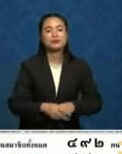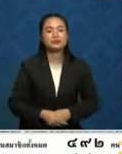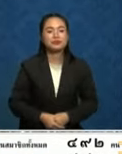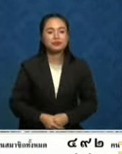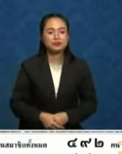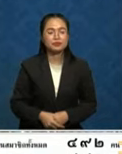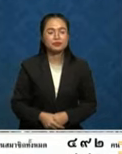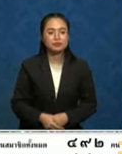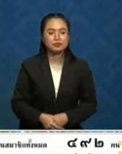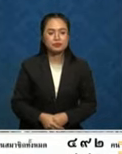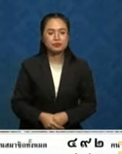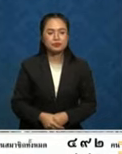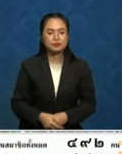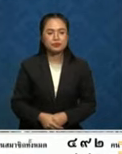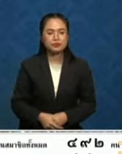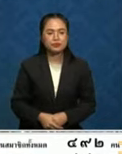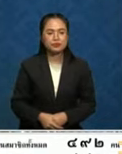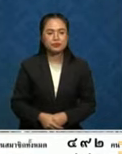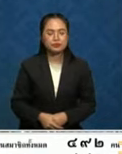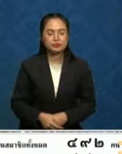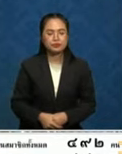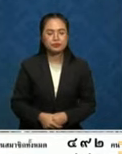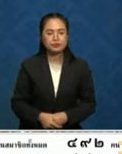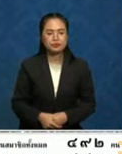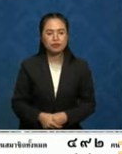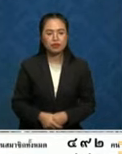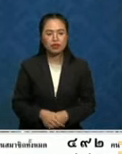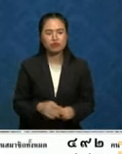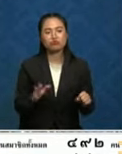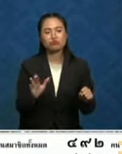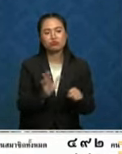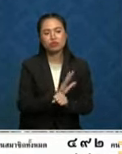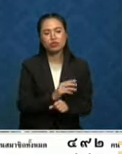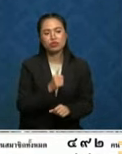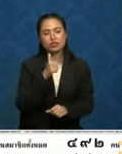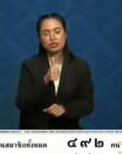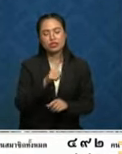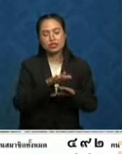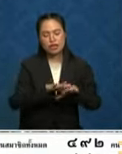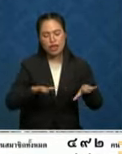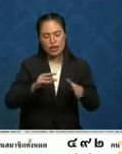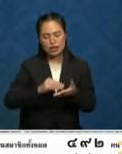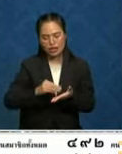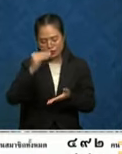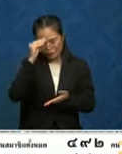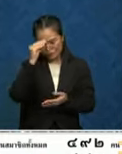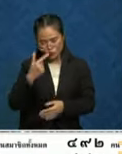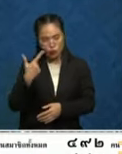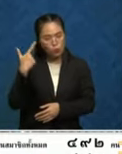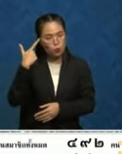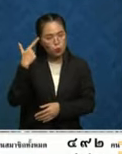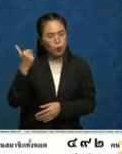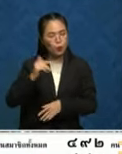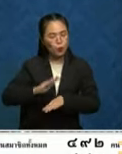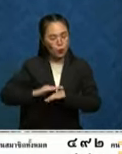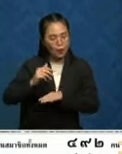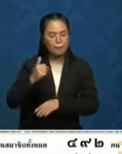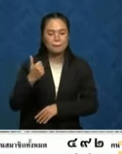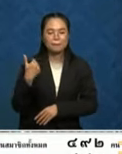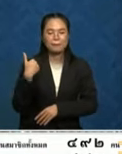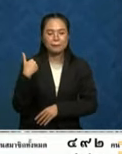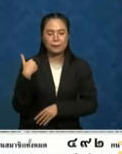ค่ะให้ได้สมบูรณ์แล้วก็ให้ได้ดีแล้วก็ให้นักศึกษาให้มีคุณคุณภาพอ่าหลายๆ